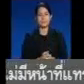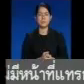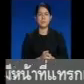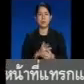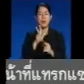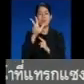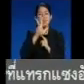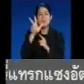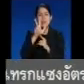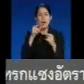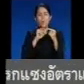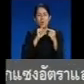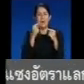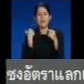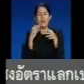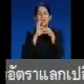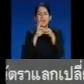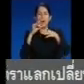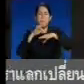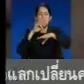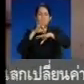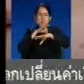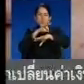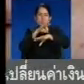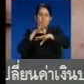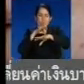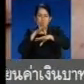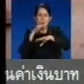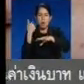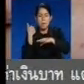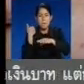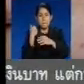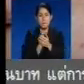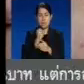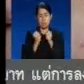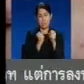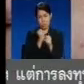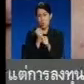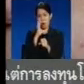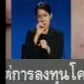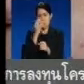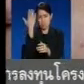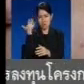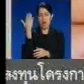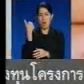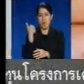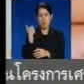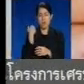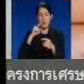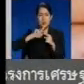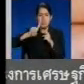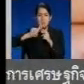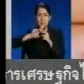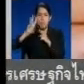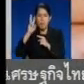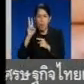คชิคุนกุนย่าหรือโรคปวดข้อยุงลายพบการระบาดครั้งแรกในประเทศไทยเมื่อ50ปีที่แล้วเคยมีการระบาดมาแล้ว6ครั้ง